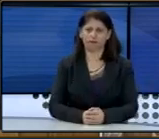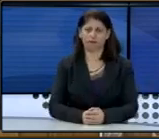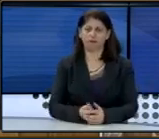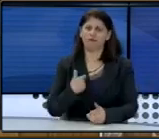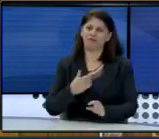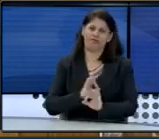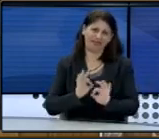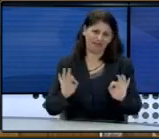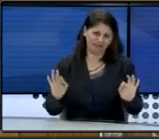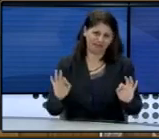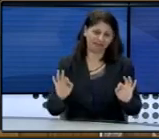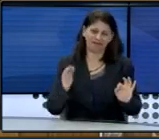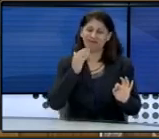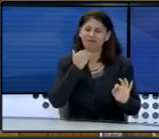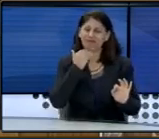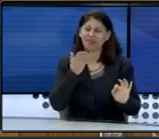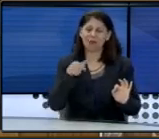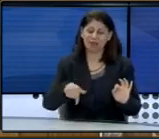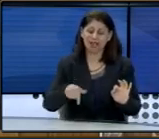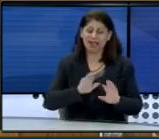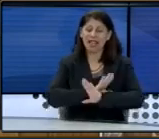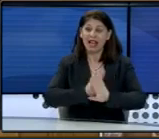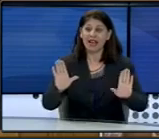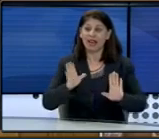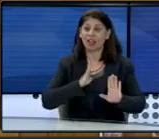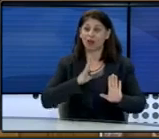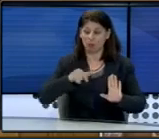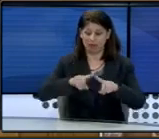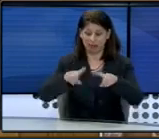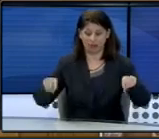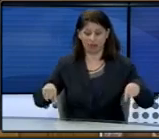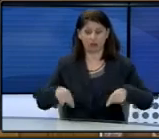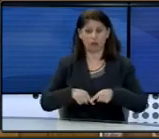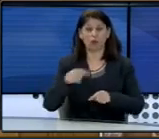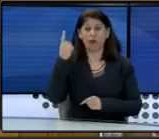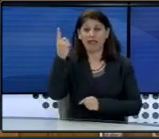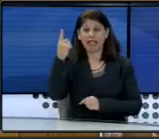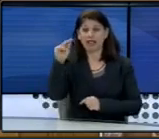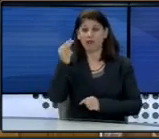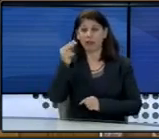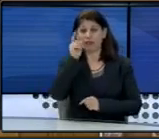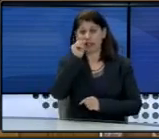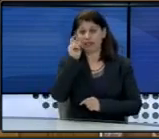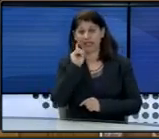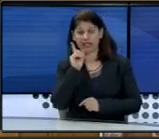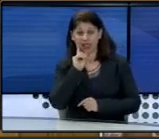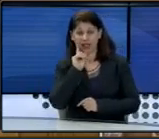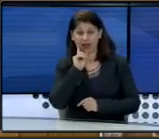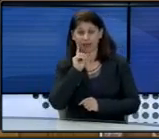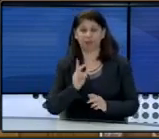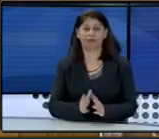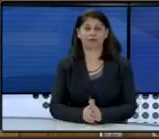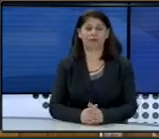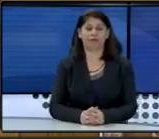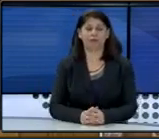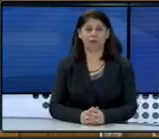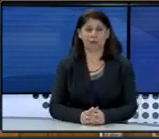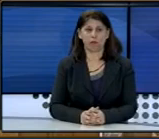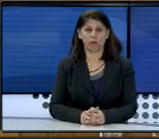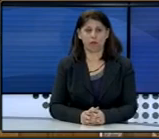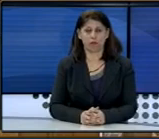σίγουρος ότι δεν μπορεί να υπάρχει πια κανένας σε αυτήν την αίθουσα, ούτε ένας βουλευτής ή βουλεύτρια, που να